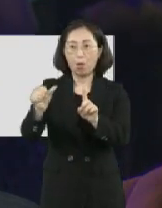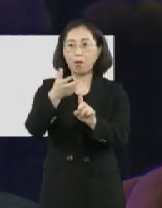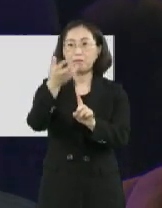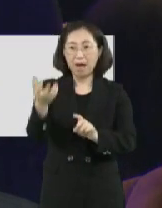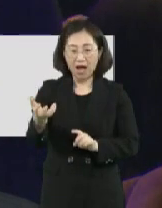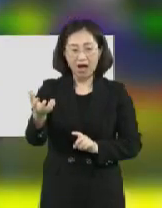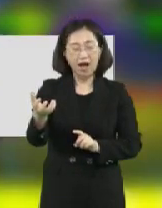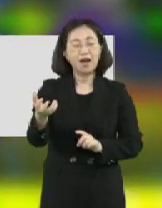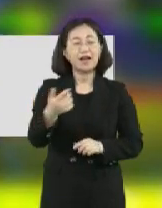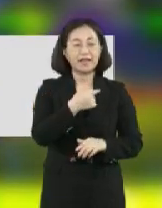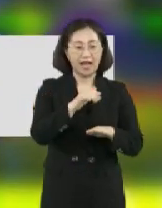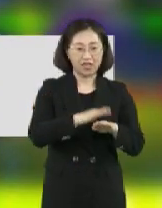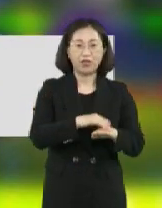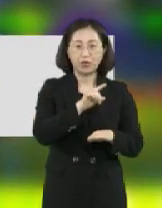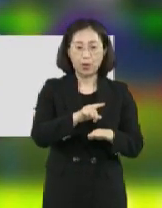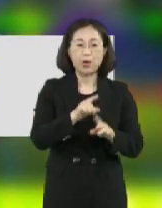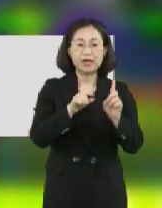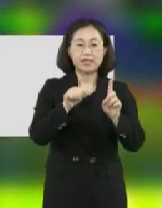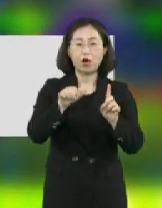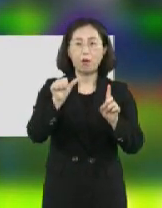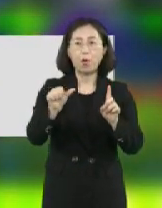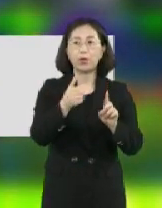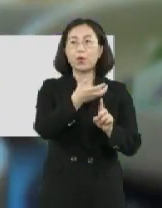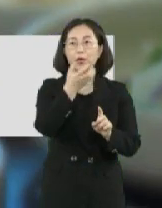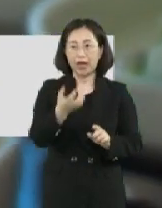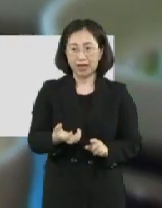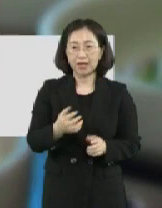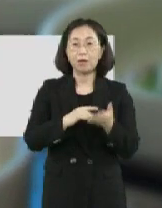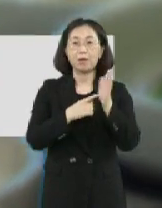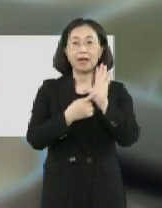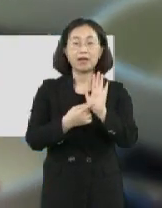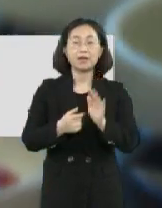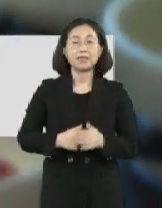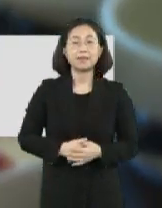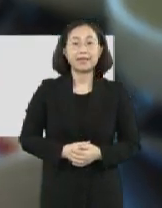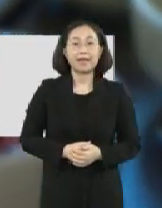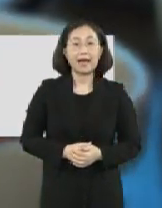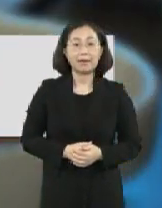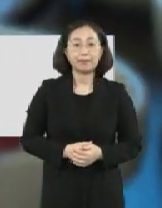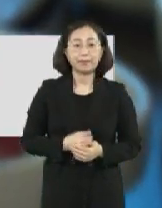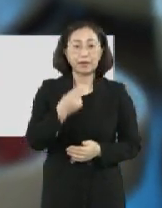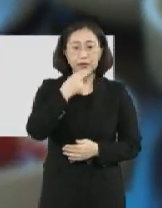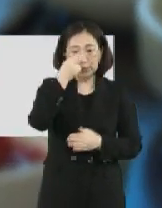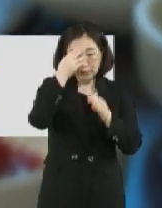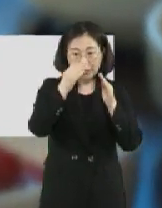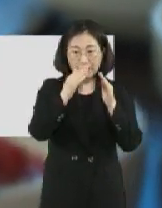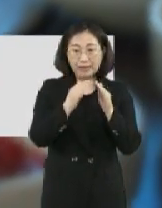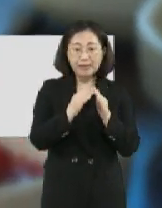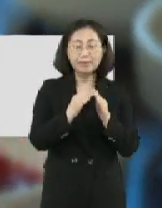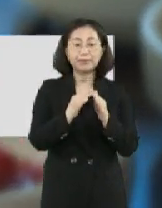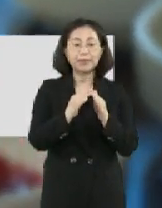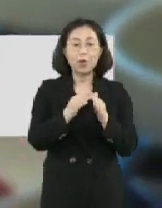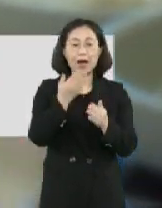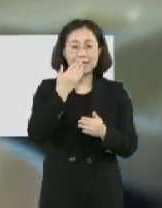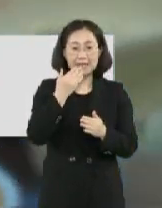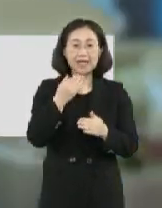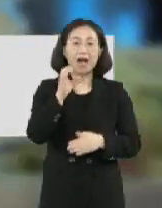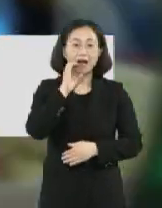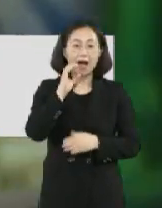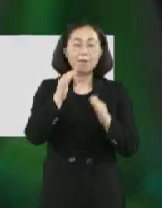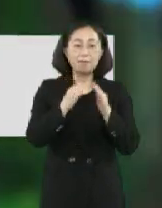중인 점을 감안해 1.5단계로 하향 조정한다고 밝혔습니다. 이에 따라 유흥단란 감성주점과 식당,